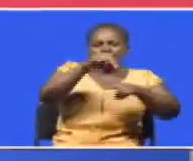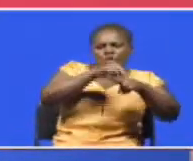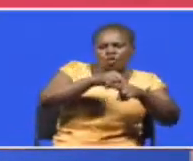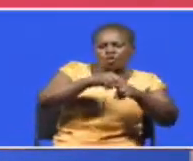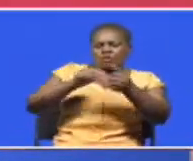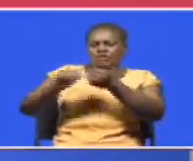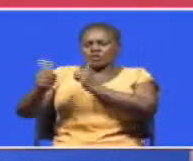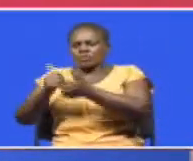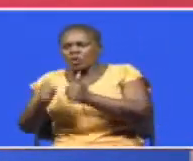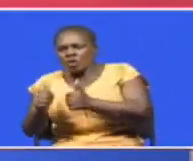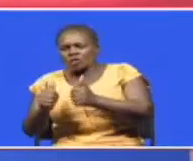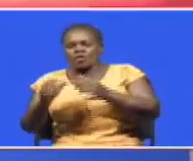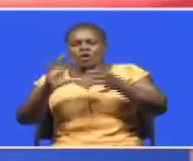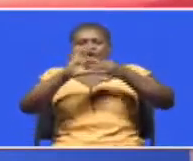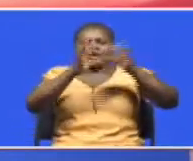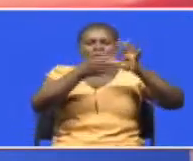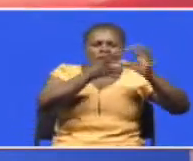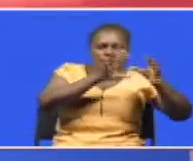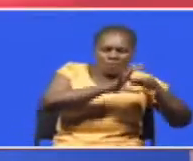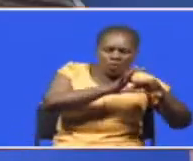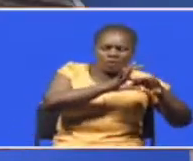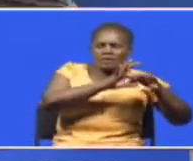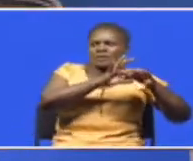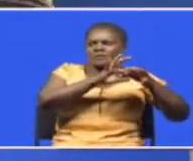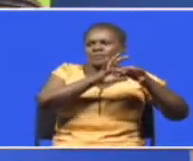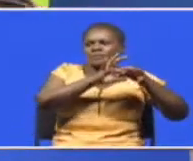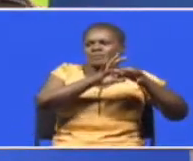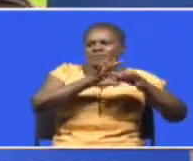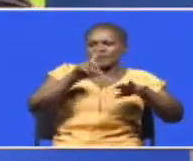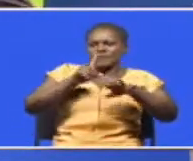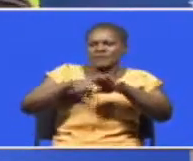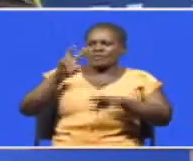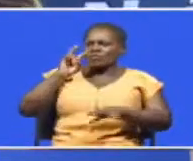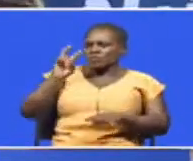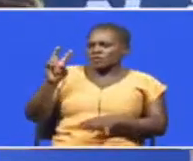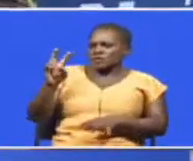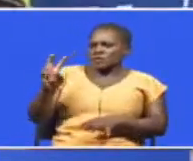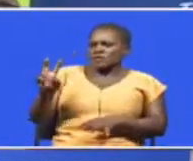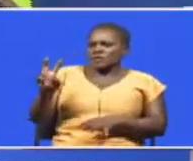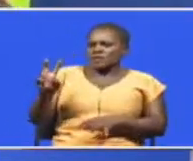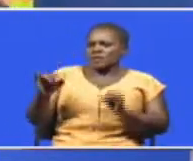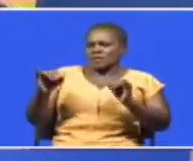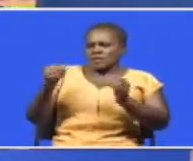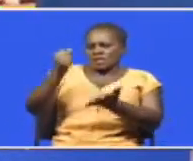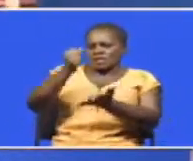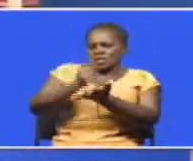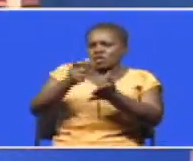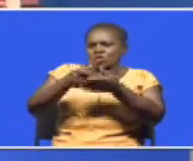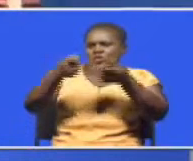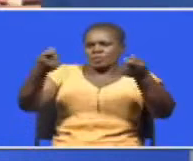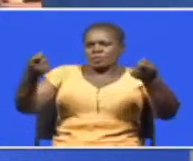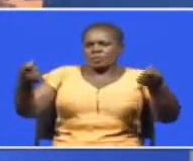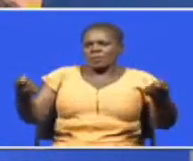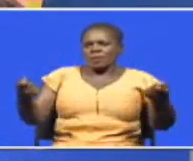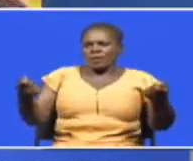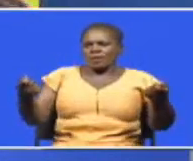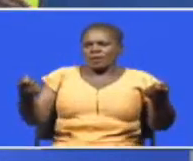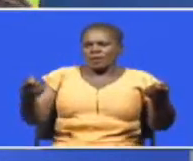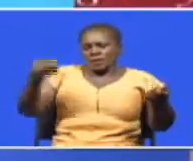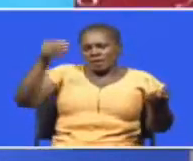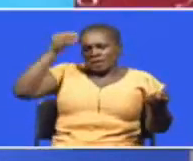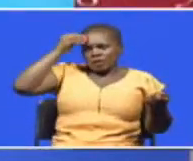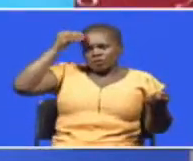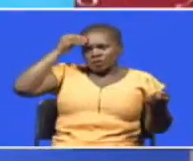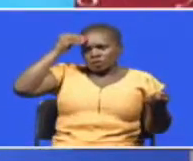za michezo kama kwa mfano Olimpiki sasa hivi inaendelea kule Tokyo, Japan. If we look at the newspaper in